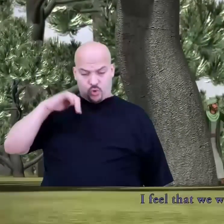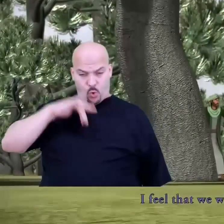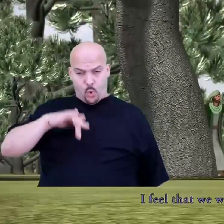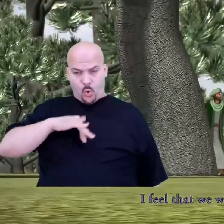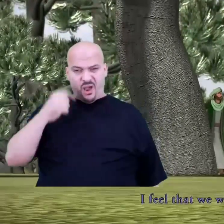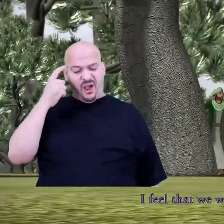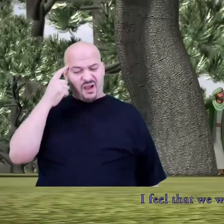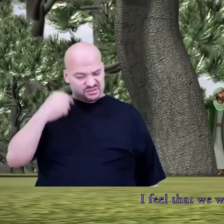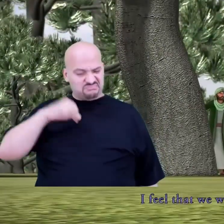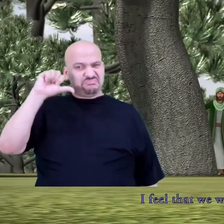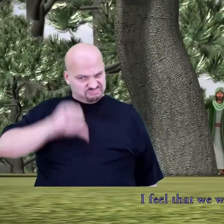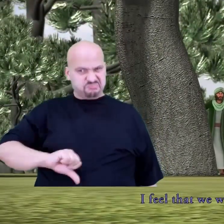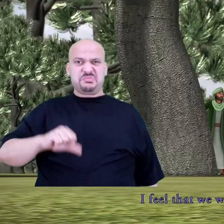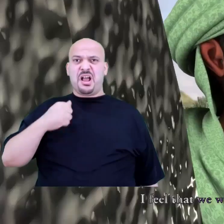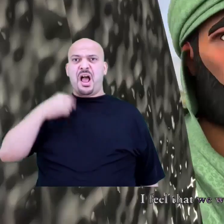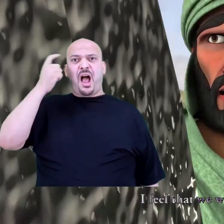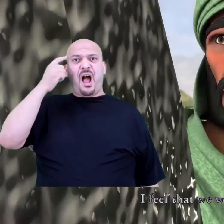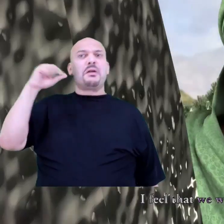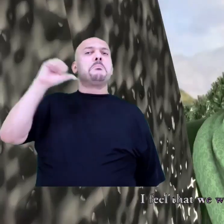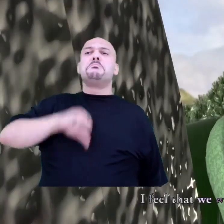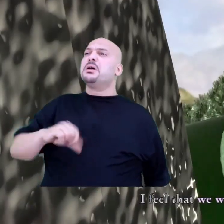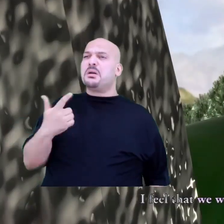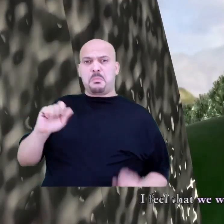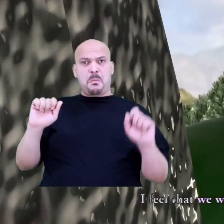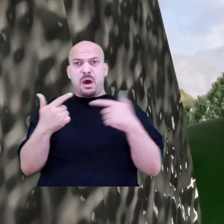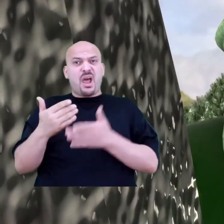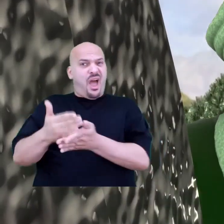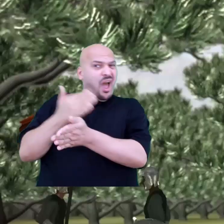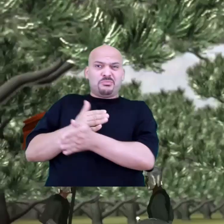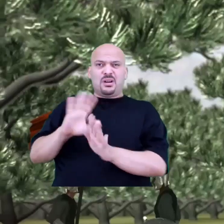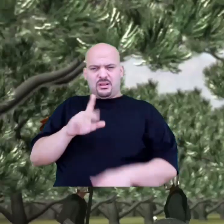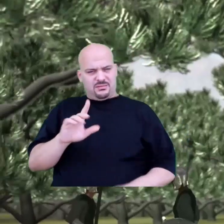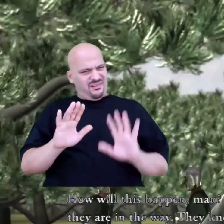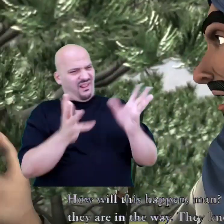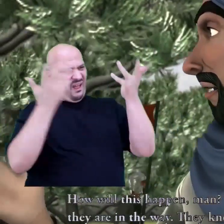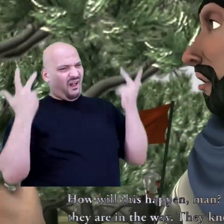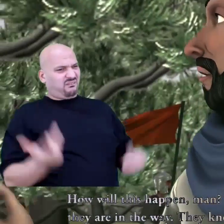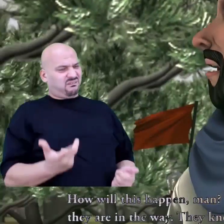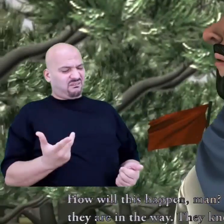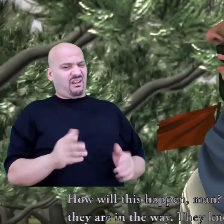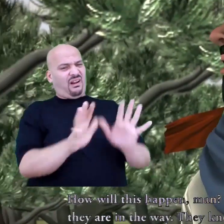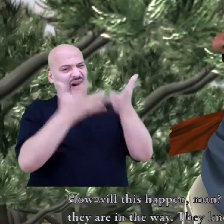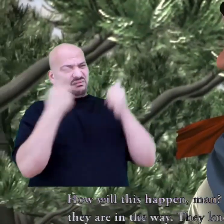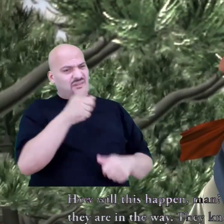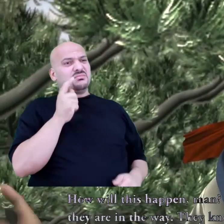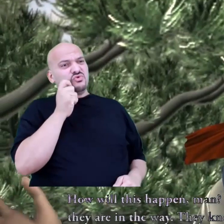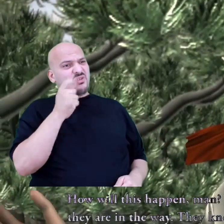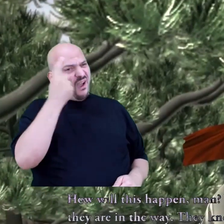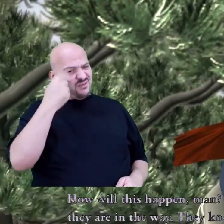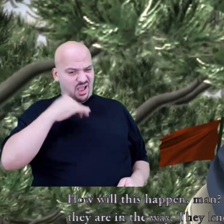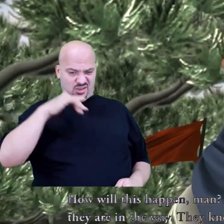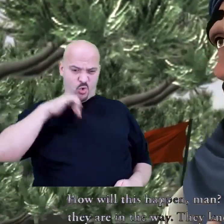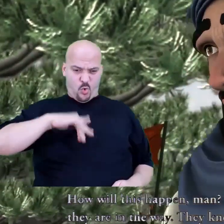والله إني ينتابني شعور بالهزيمة قبل أن تبدأ المعركة. كيف ذلك يا رجل؟